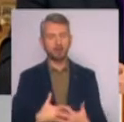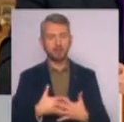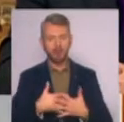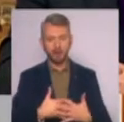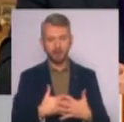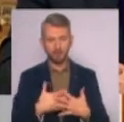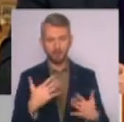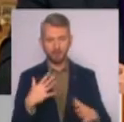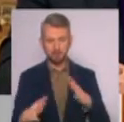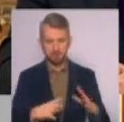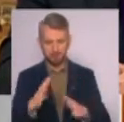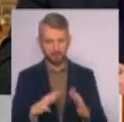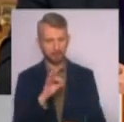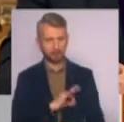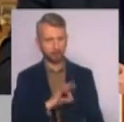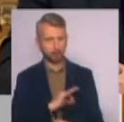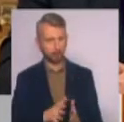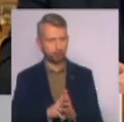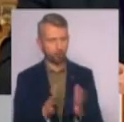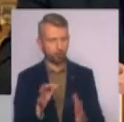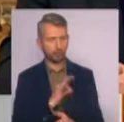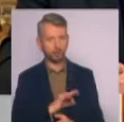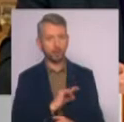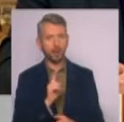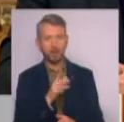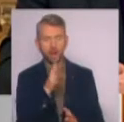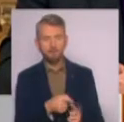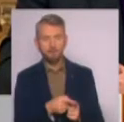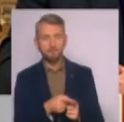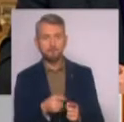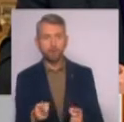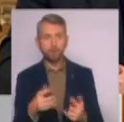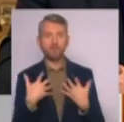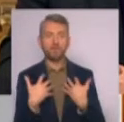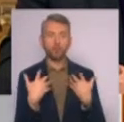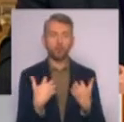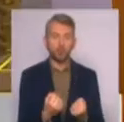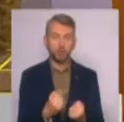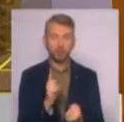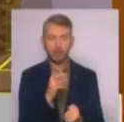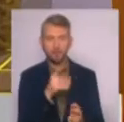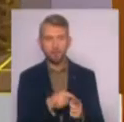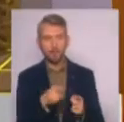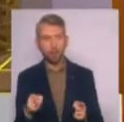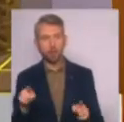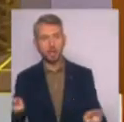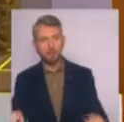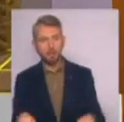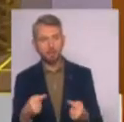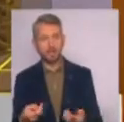гімнастика застосовується, широко застосовується, але в період видужання або в період реабілітації,